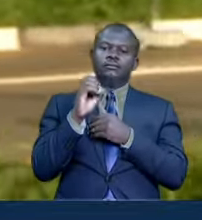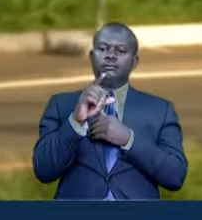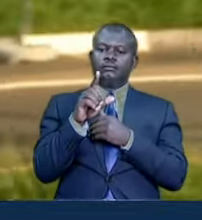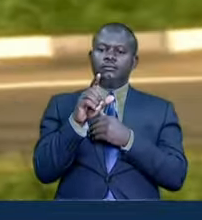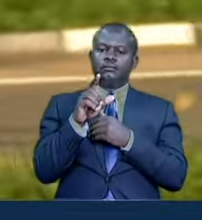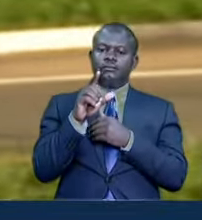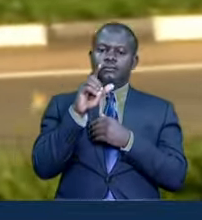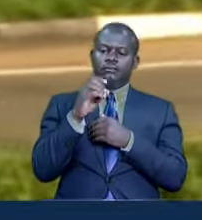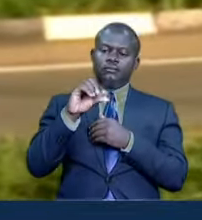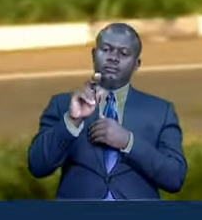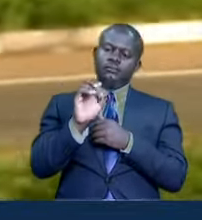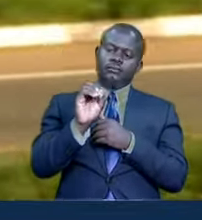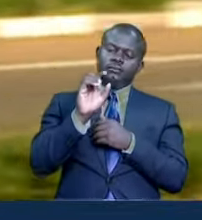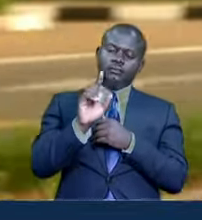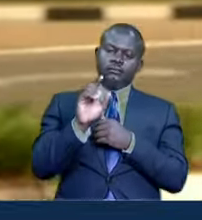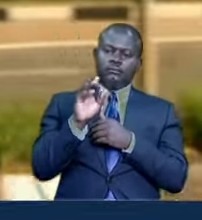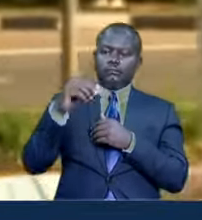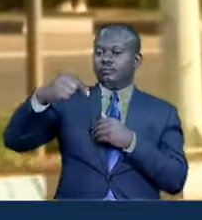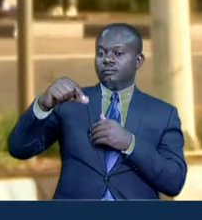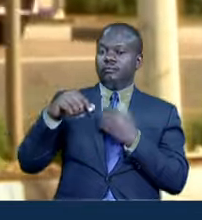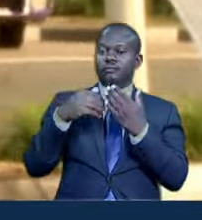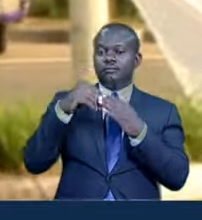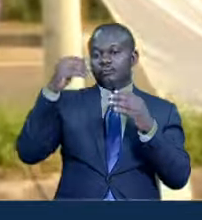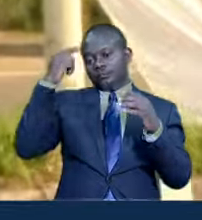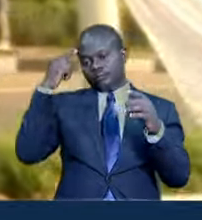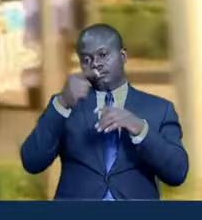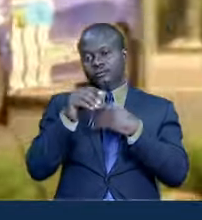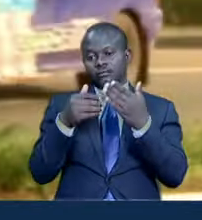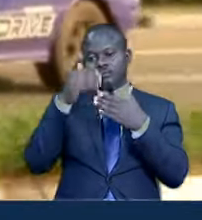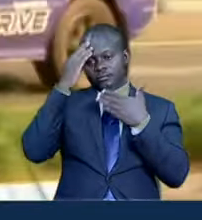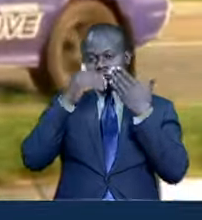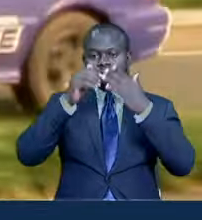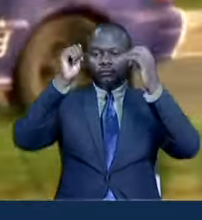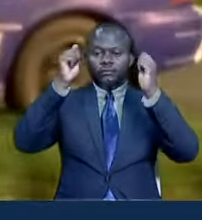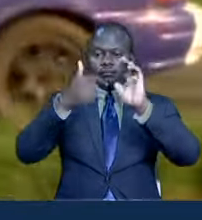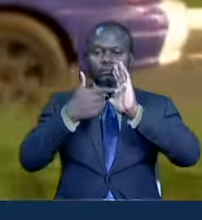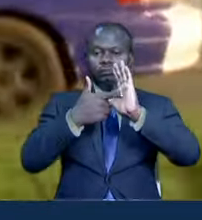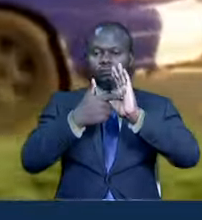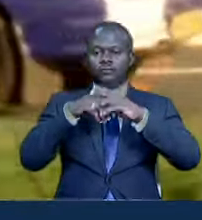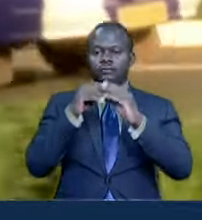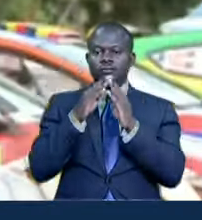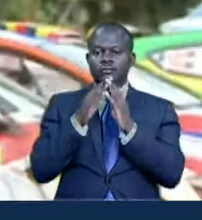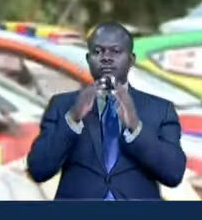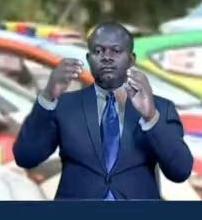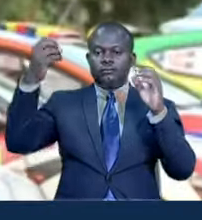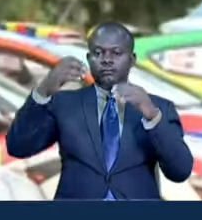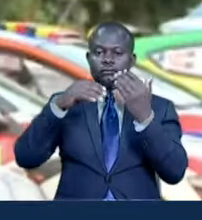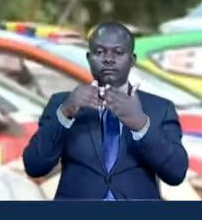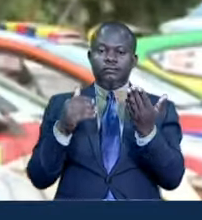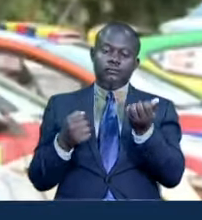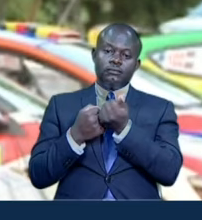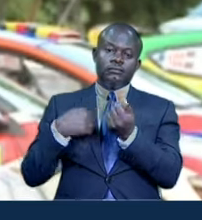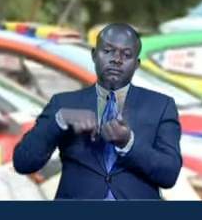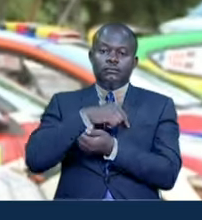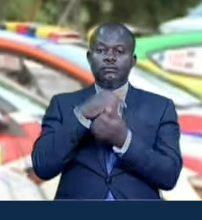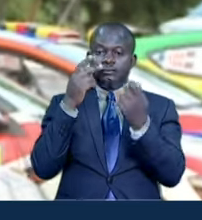qualification cyangwa super stage. Ahanini iki bimaze ni ukugira ngo abafana tubereke hano mu mujyi n'abasponsoro bacu